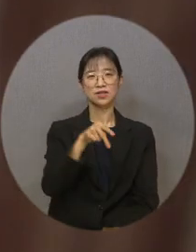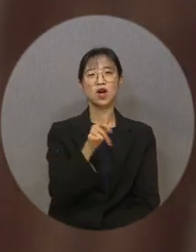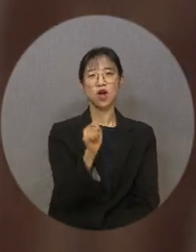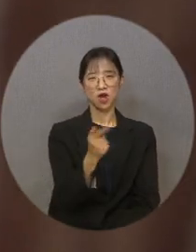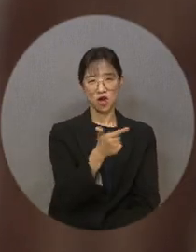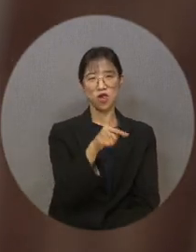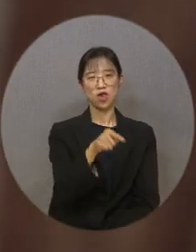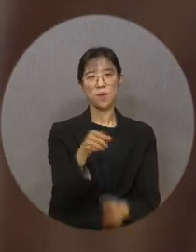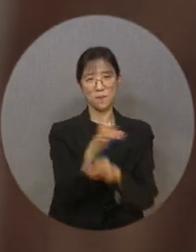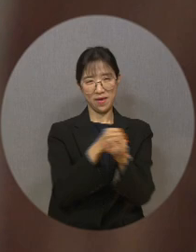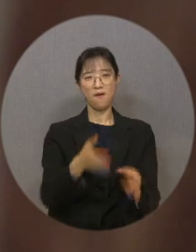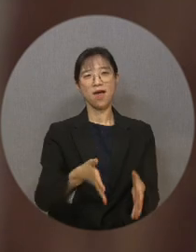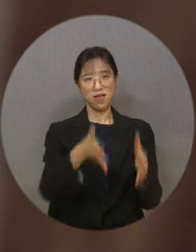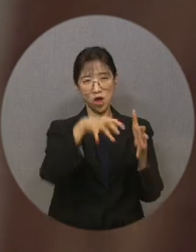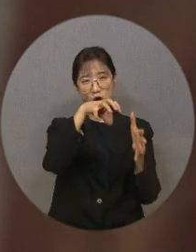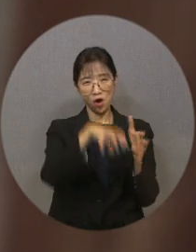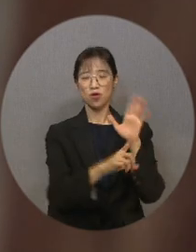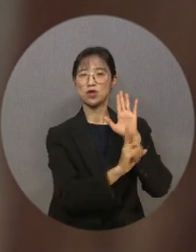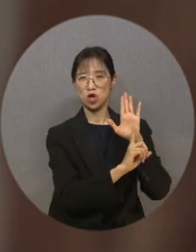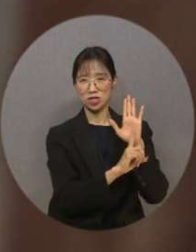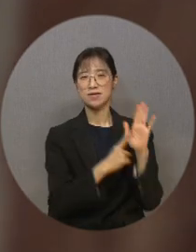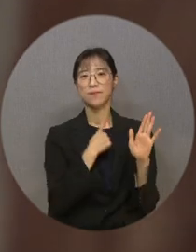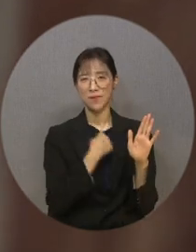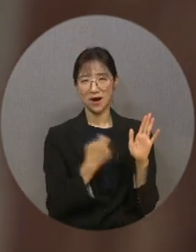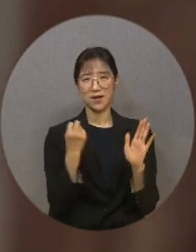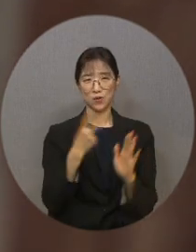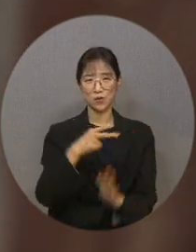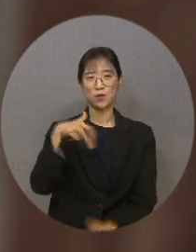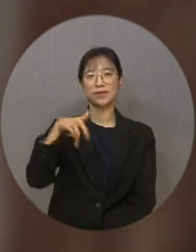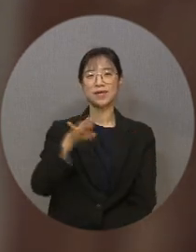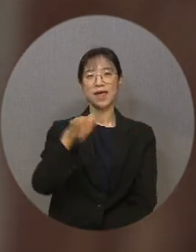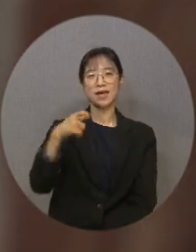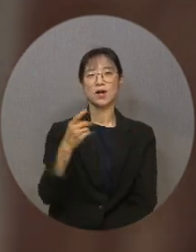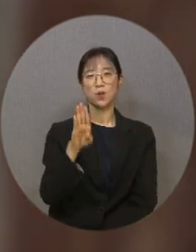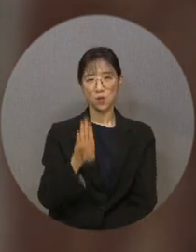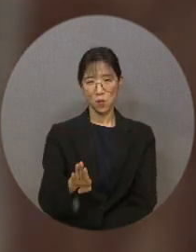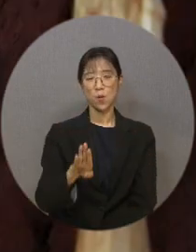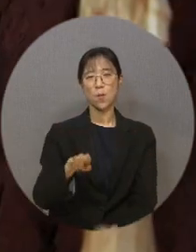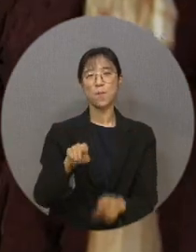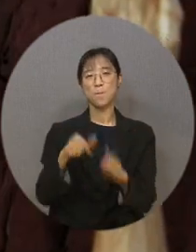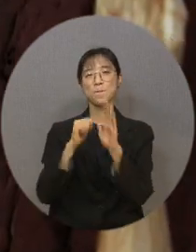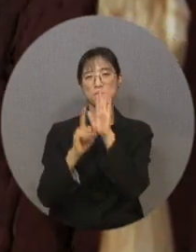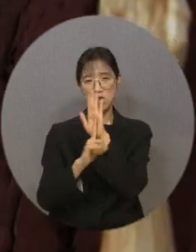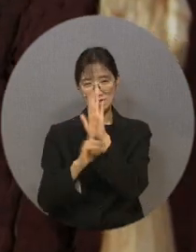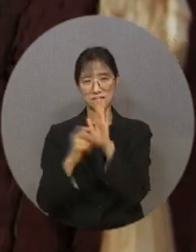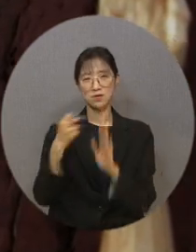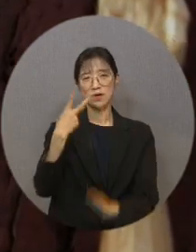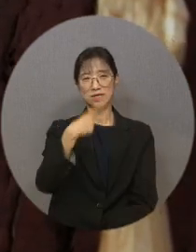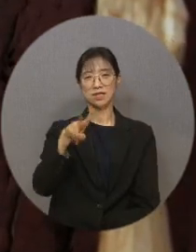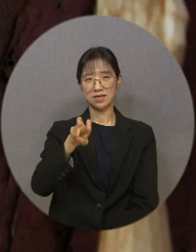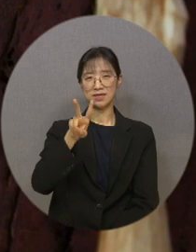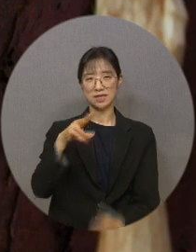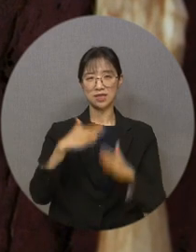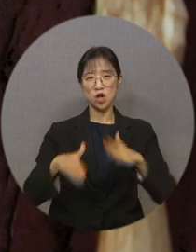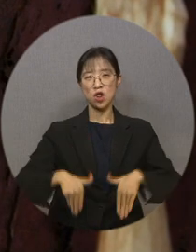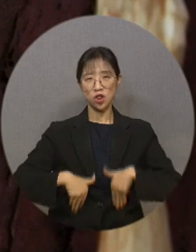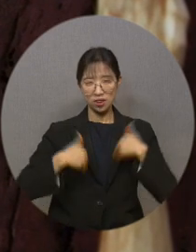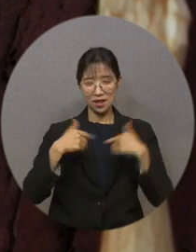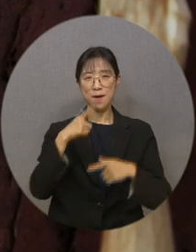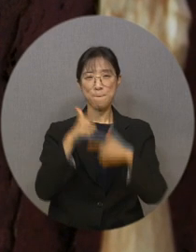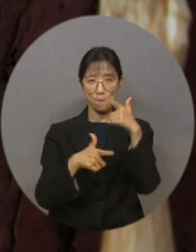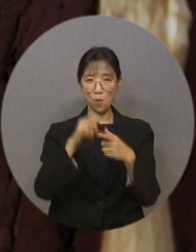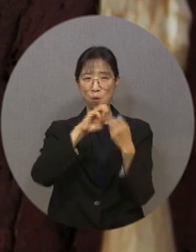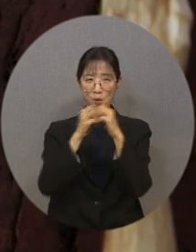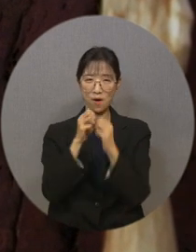AK백화점 성남 우수 수공예품 전시와 갤러리 제이콥 가구 전시 및 2022년 전라남도 목공예